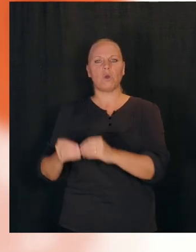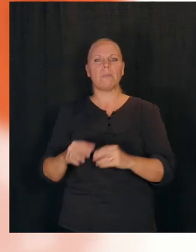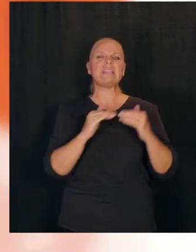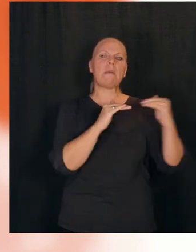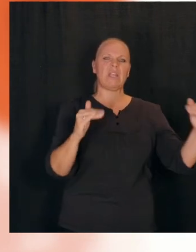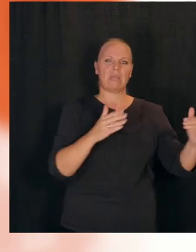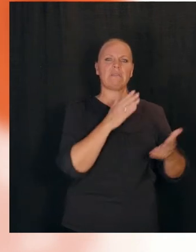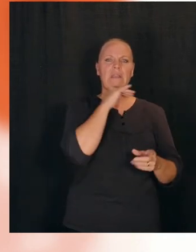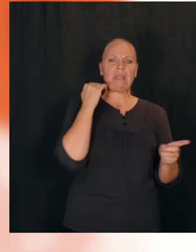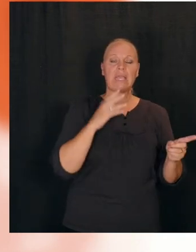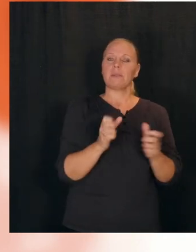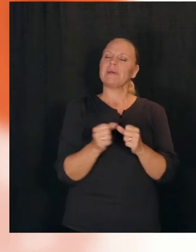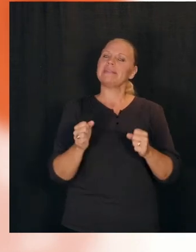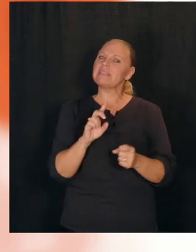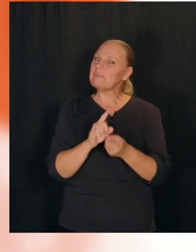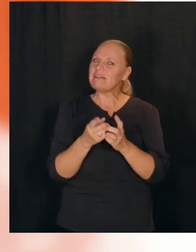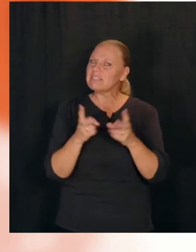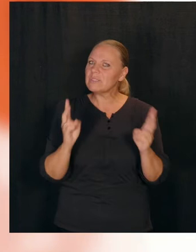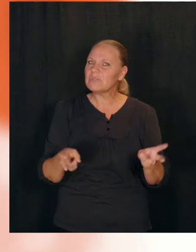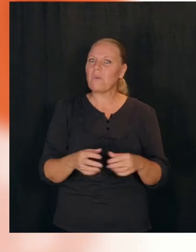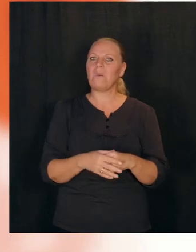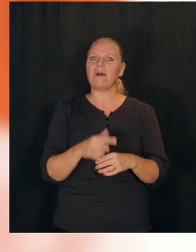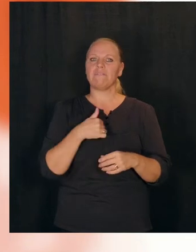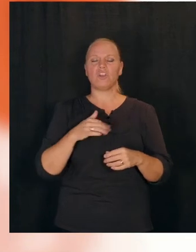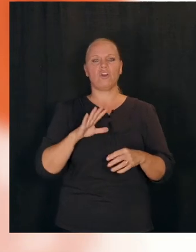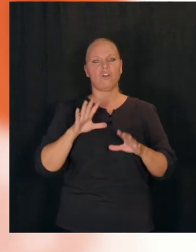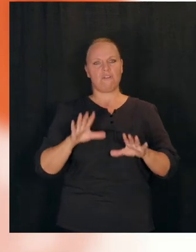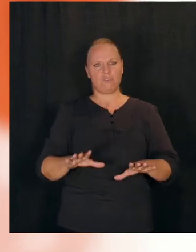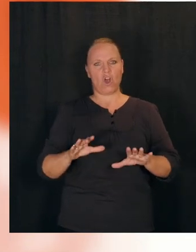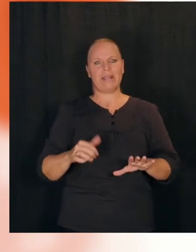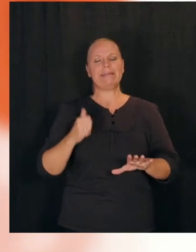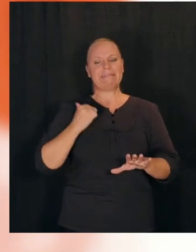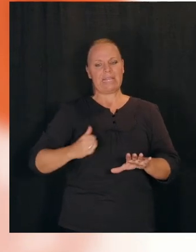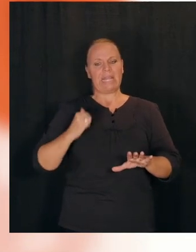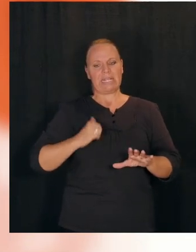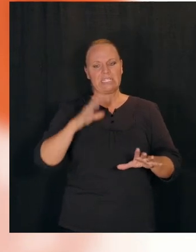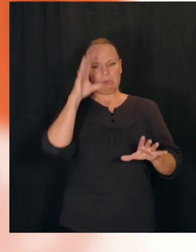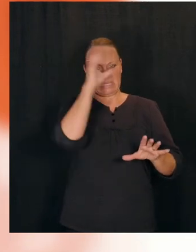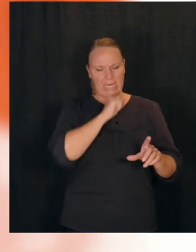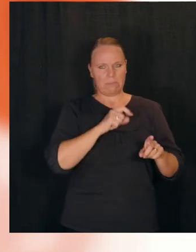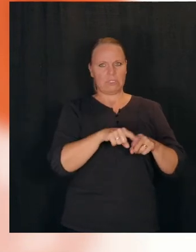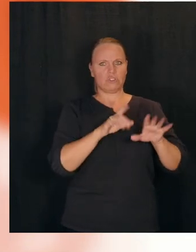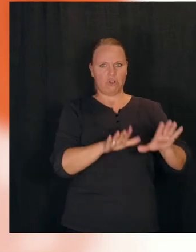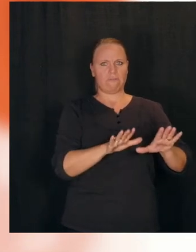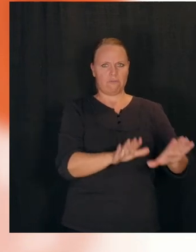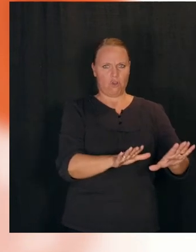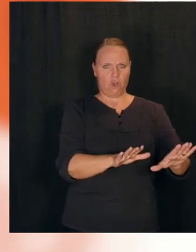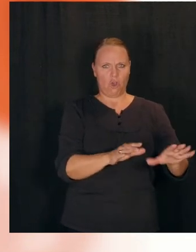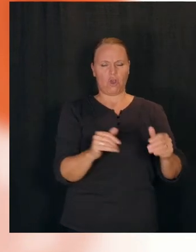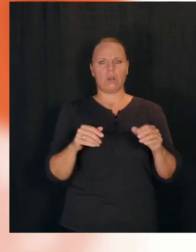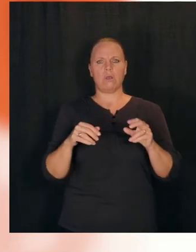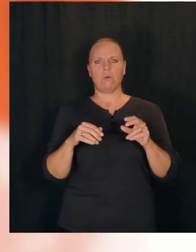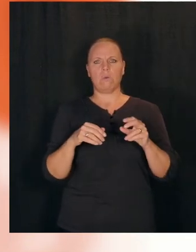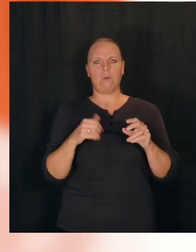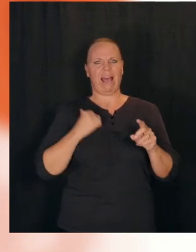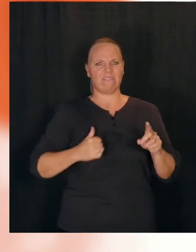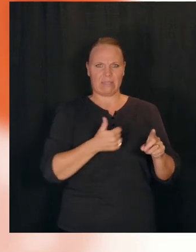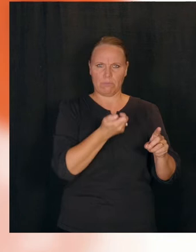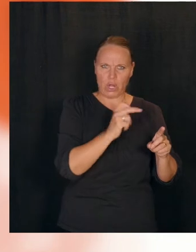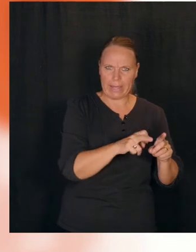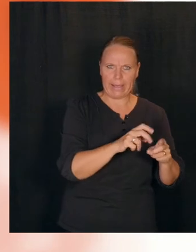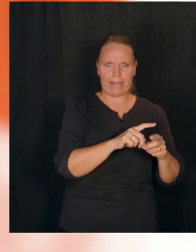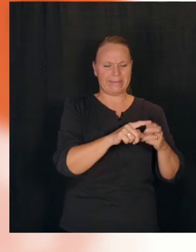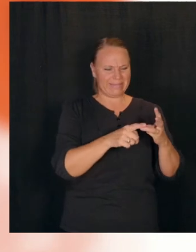Utan istället att vi har kvar tillgänglighetsbegreppet och det behöver vi verkligen ha liksom användbarhet och att de här